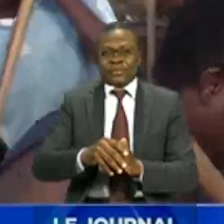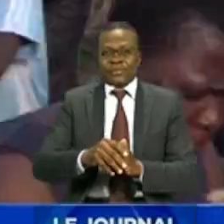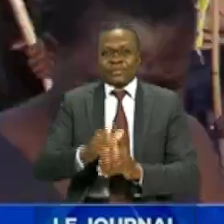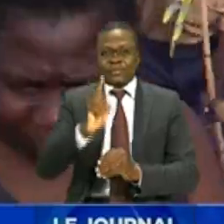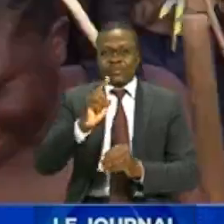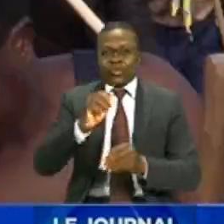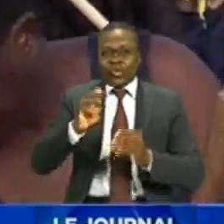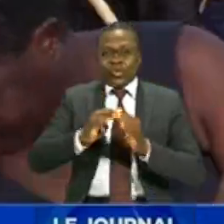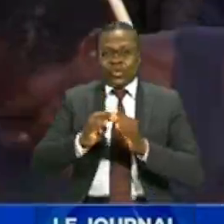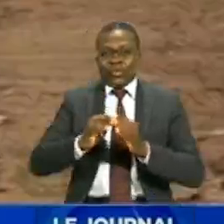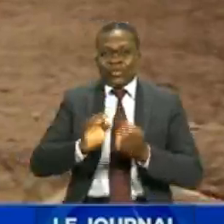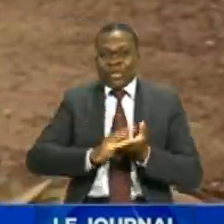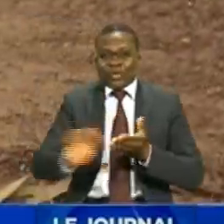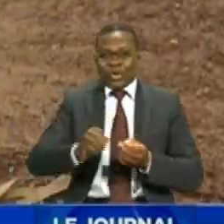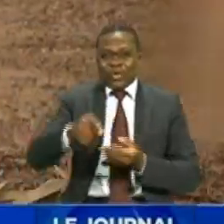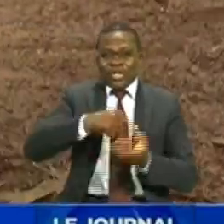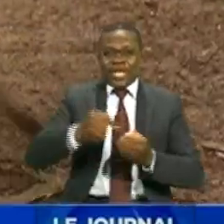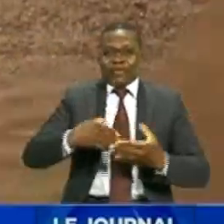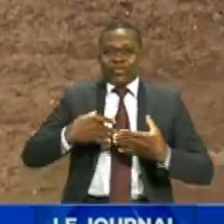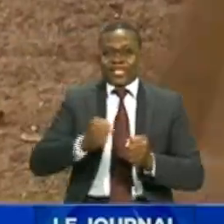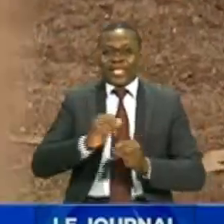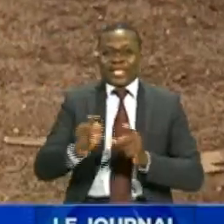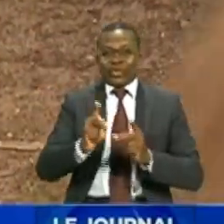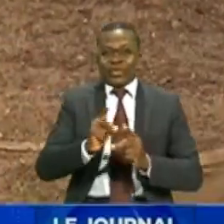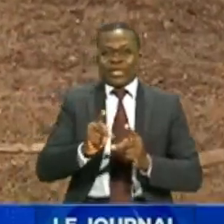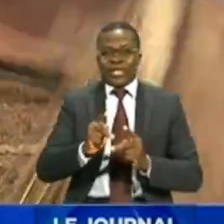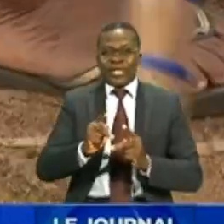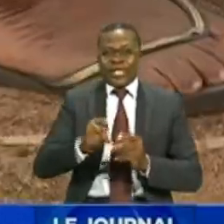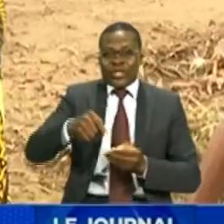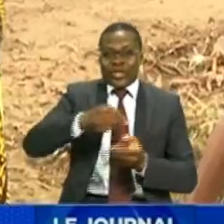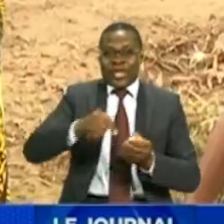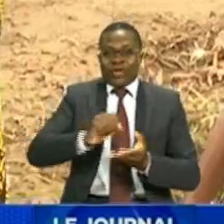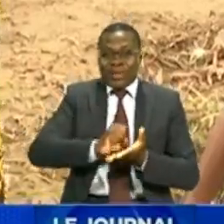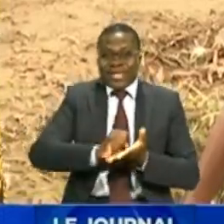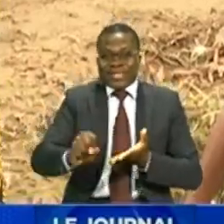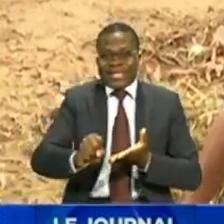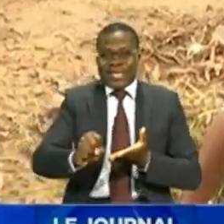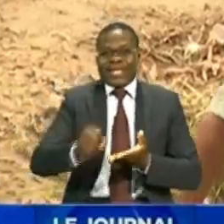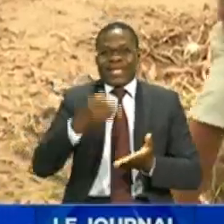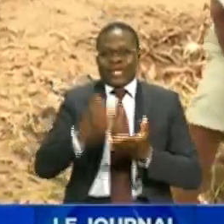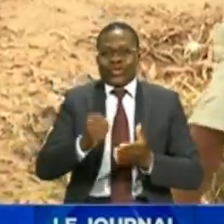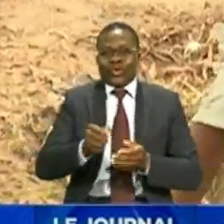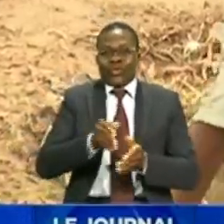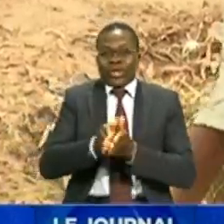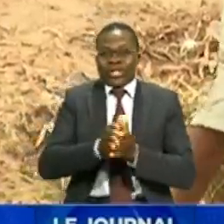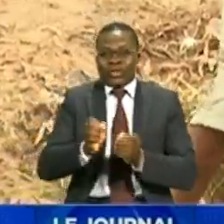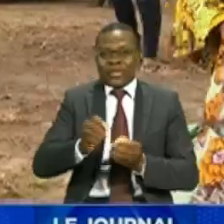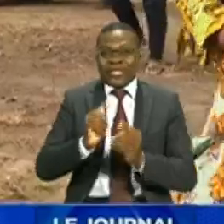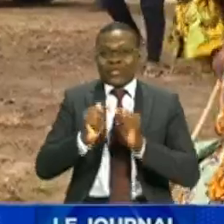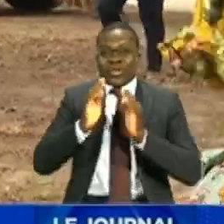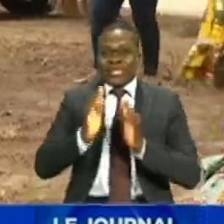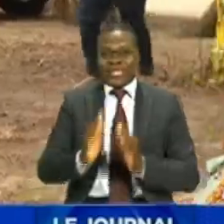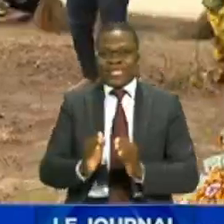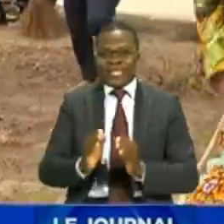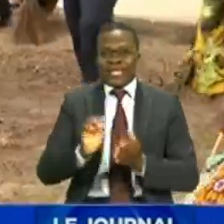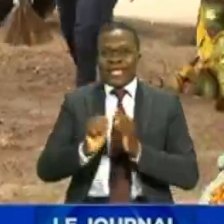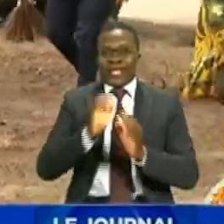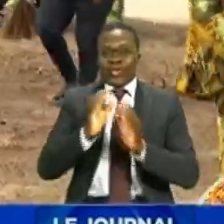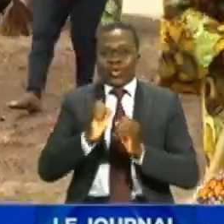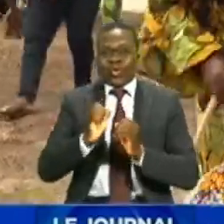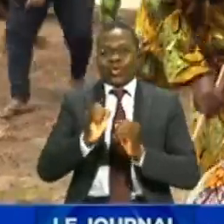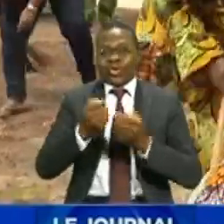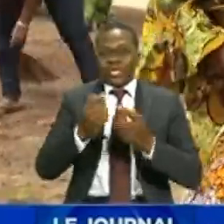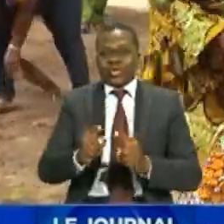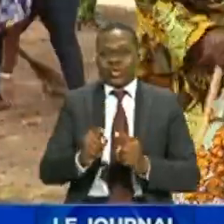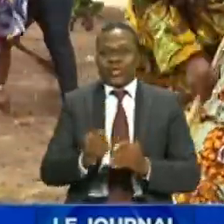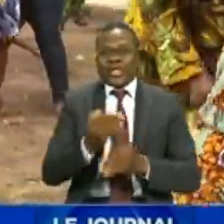Une ville propre, carrefour de la santé publique, d'un environnement sain et d'une bonne attractivité touristique. Ce concours, qui se